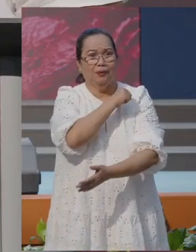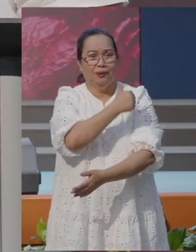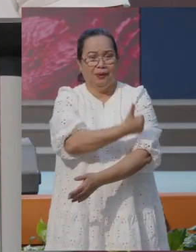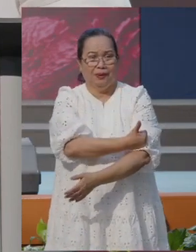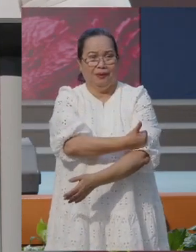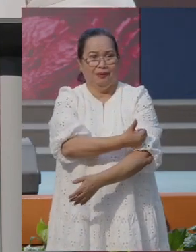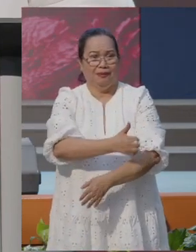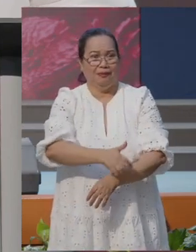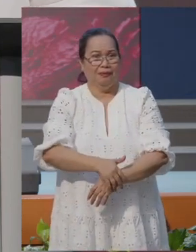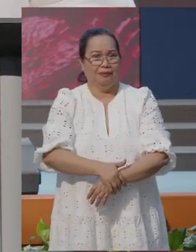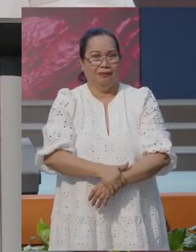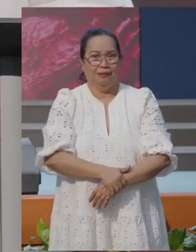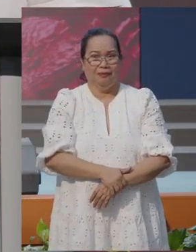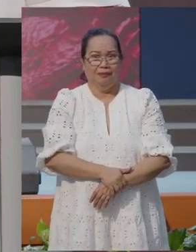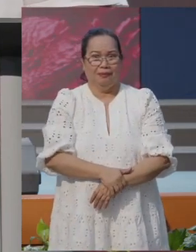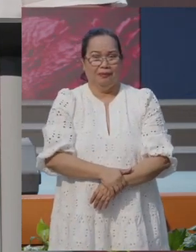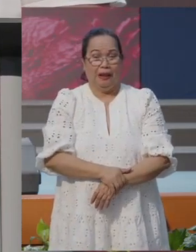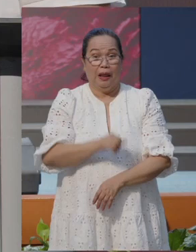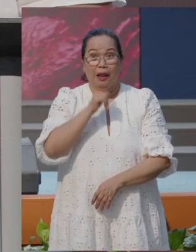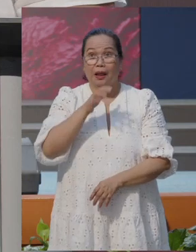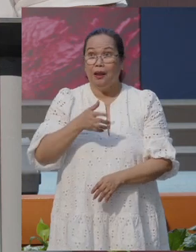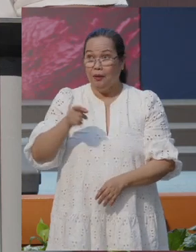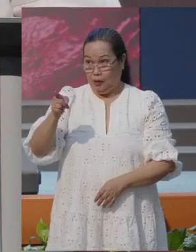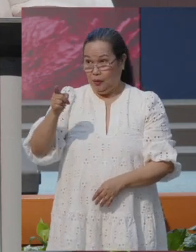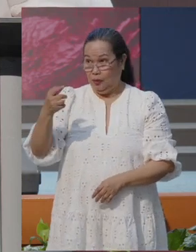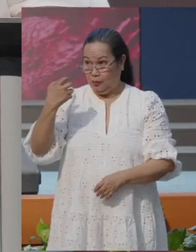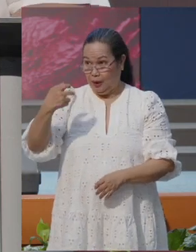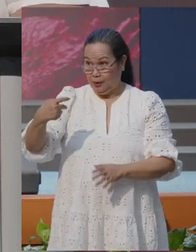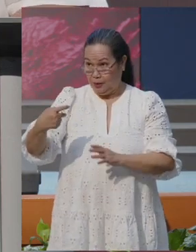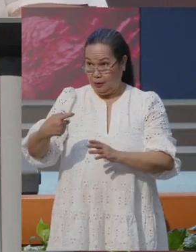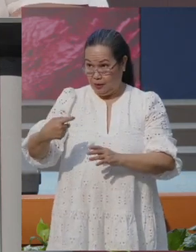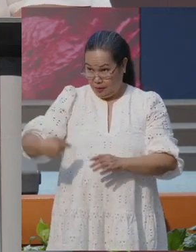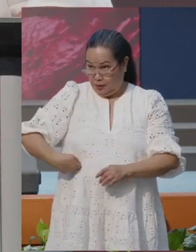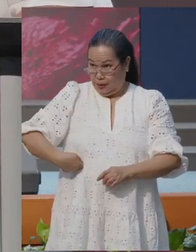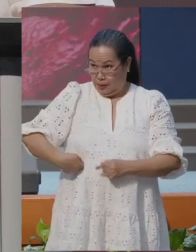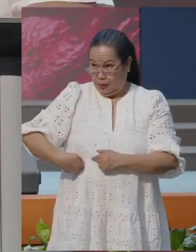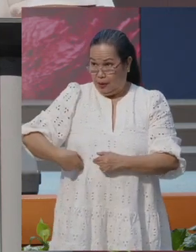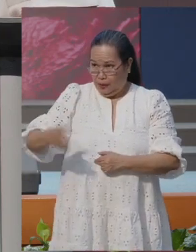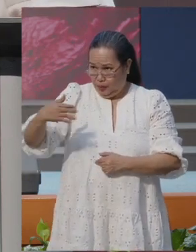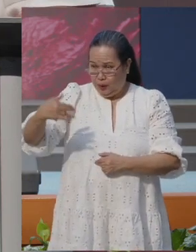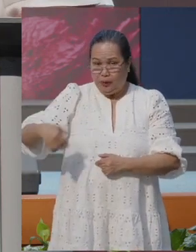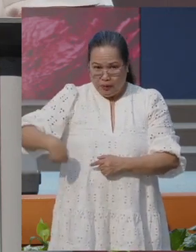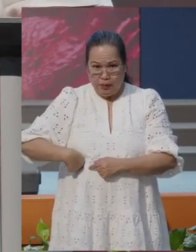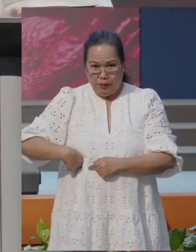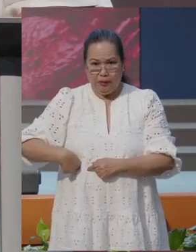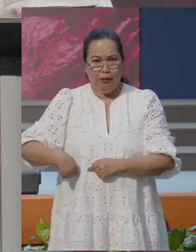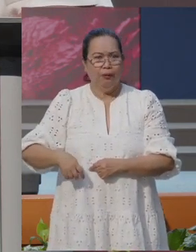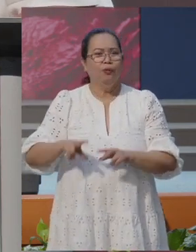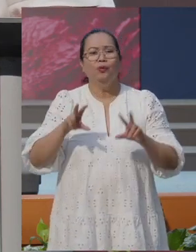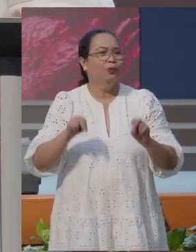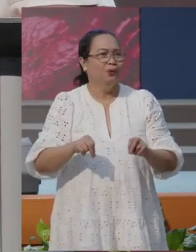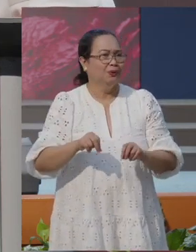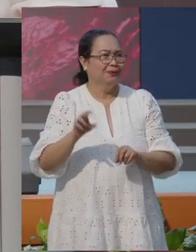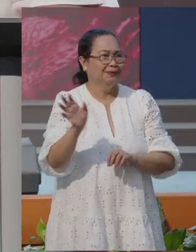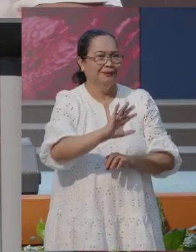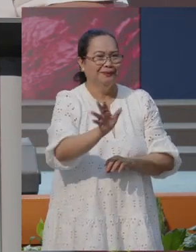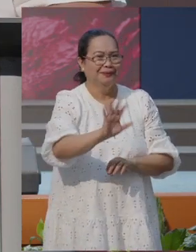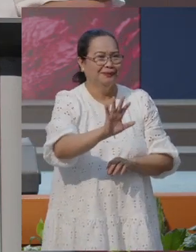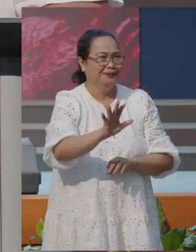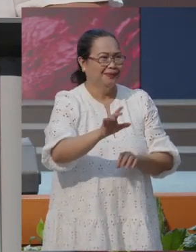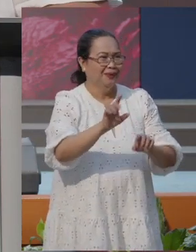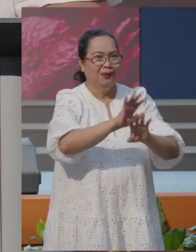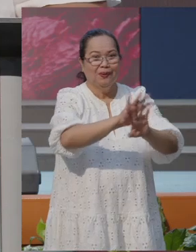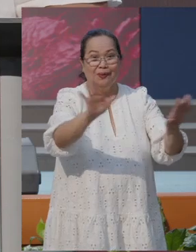No? Yan ang ating dapat gawin ng ating gobyerno. Huwag tayong